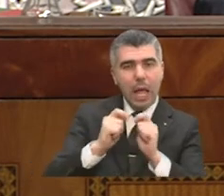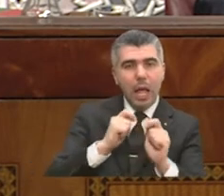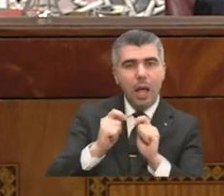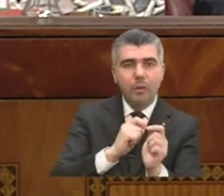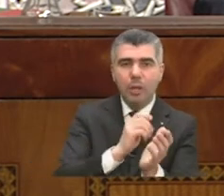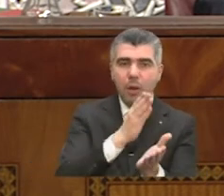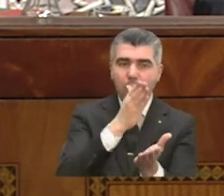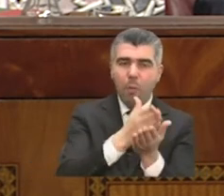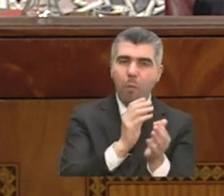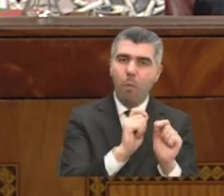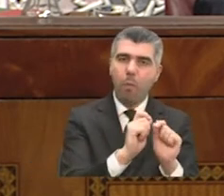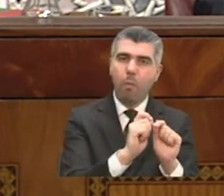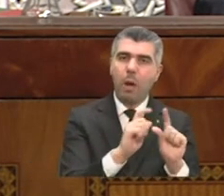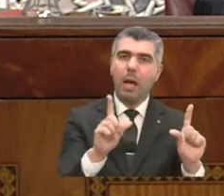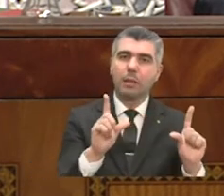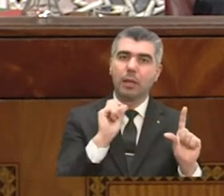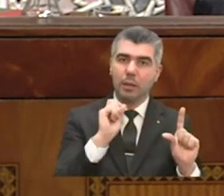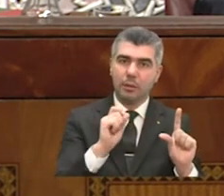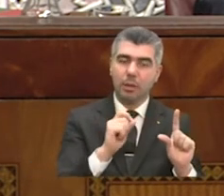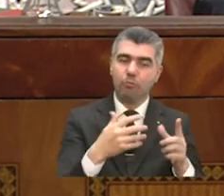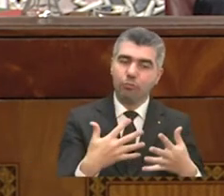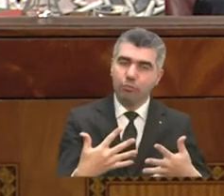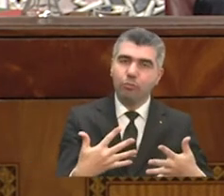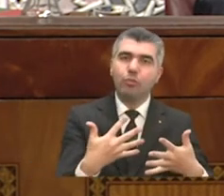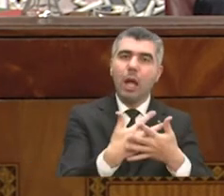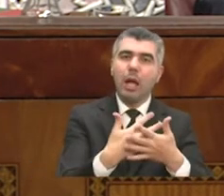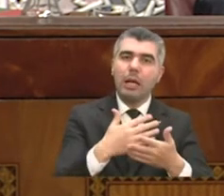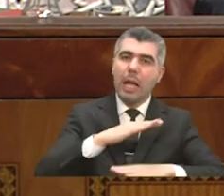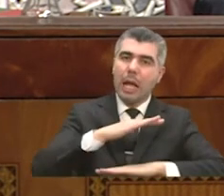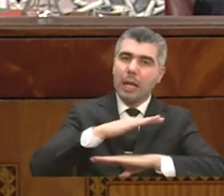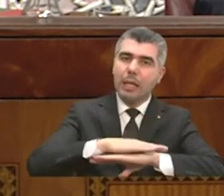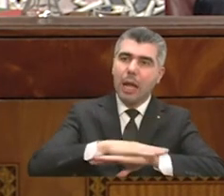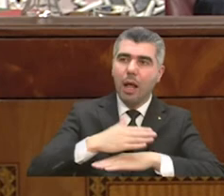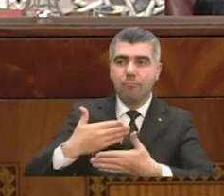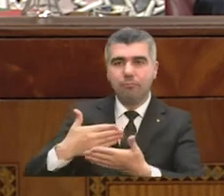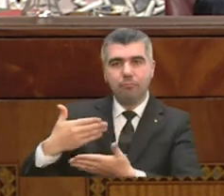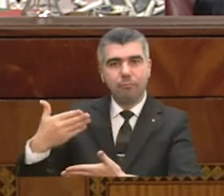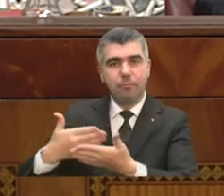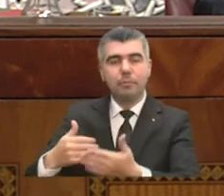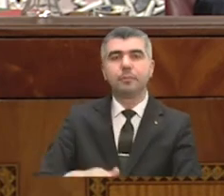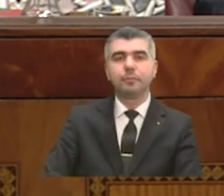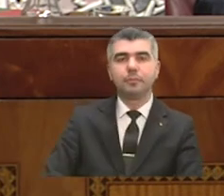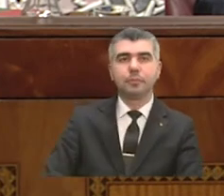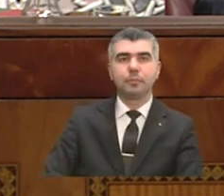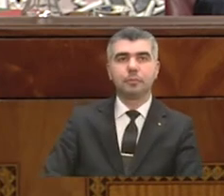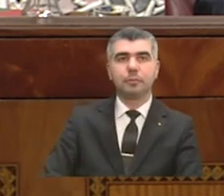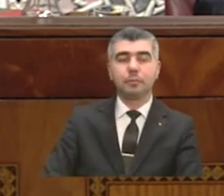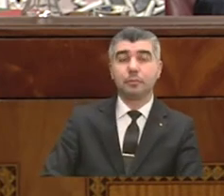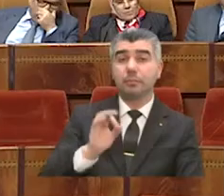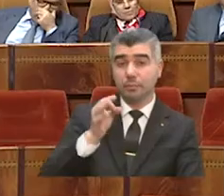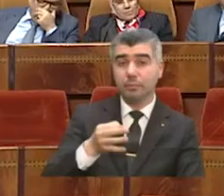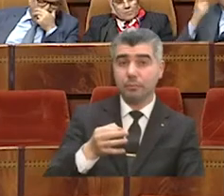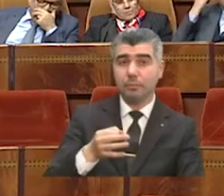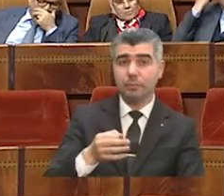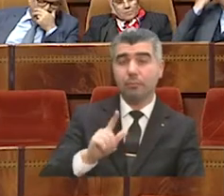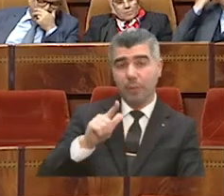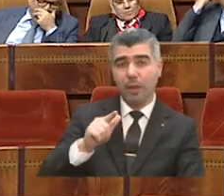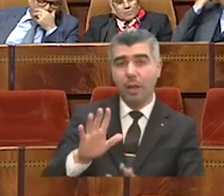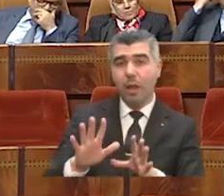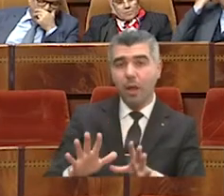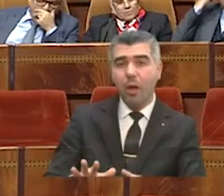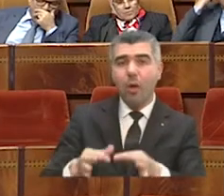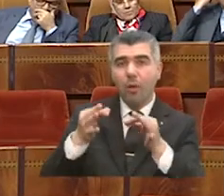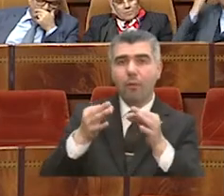être un espace de dialogue dans le cadre justement du respect